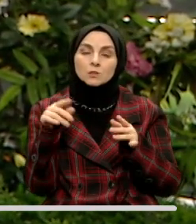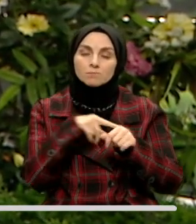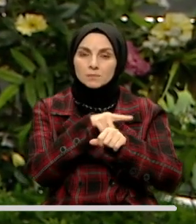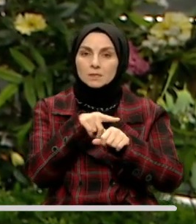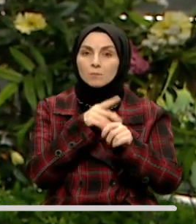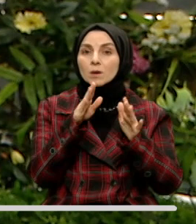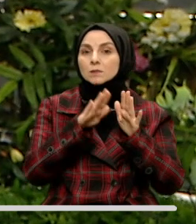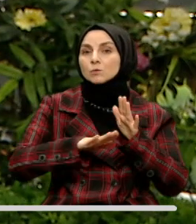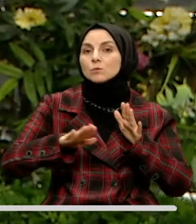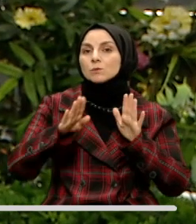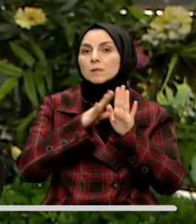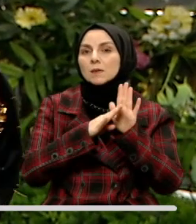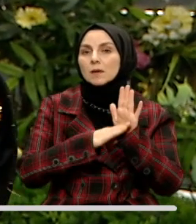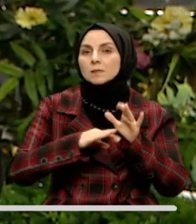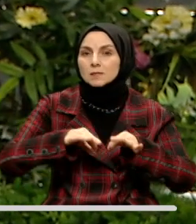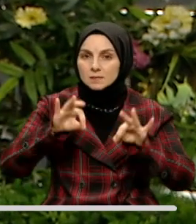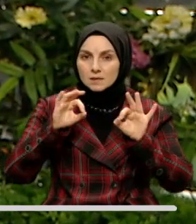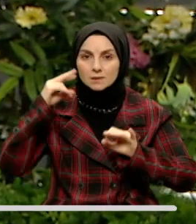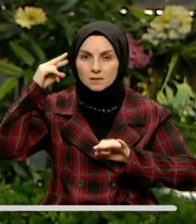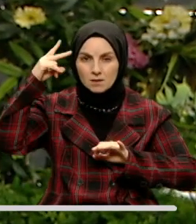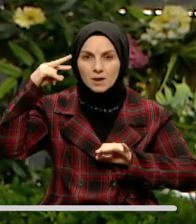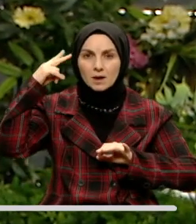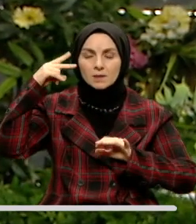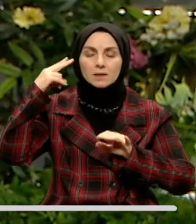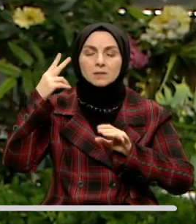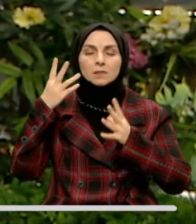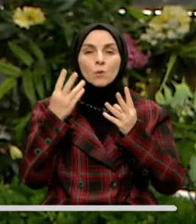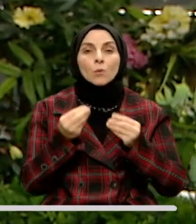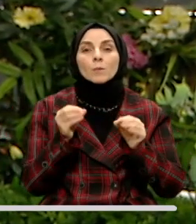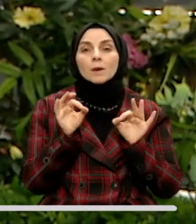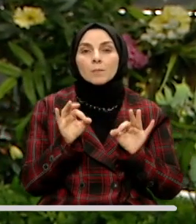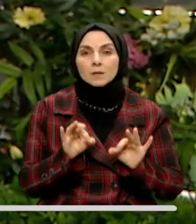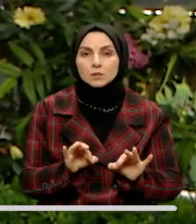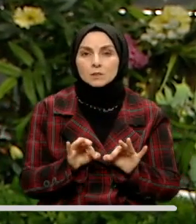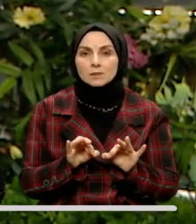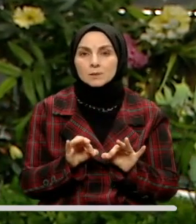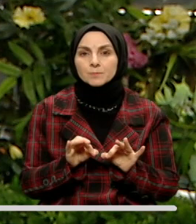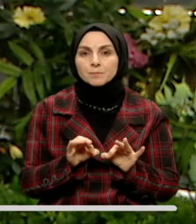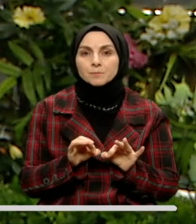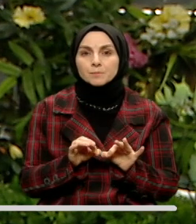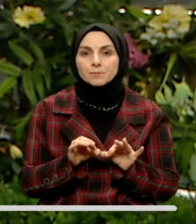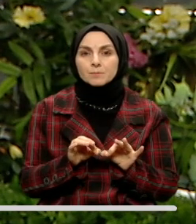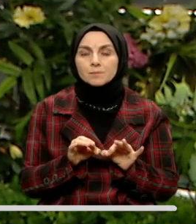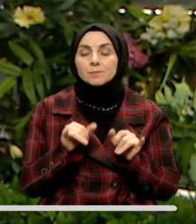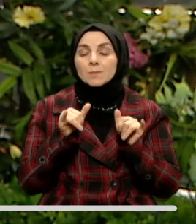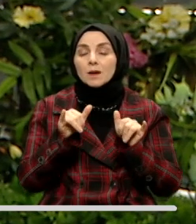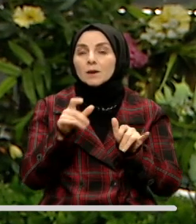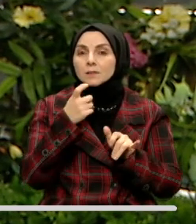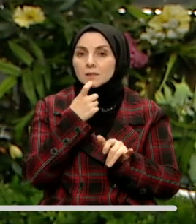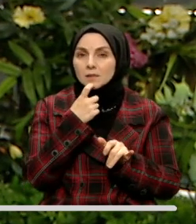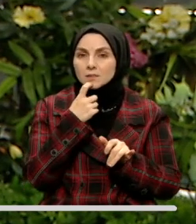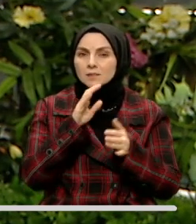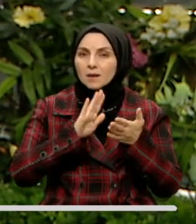hayata hazırlandığı, hayallerini şekillendirdiği, farkındalıklarını artırdığı, akran ilişkileri kurduğu,